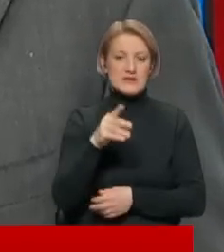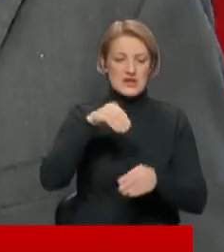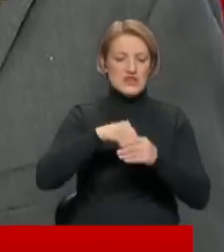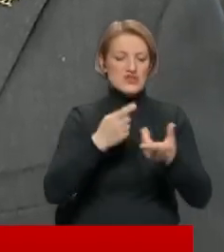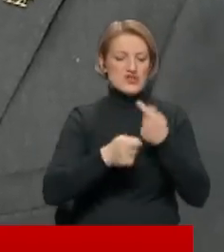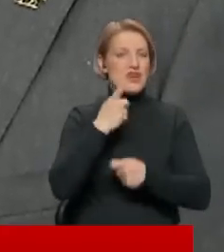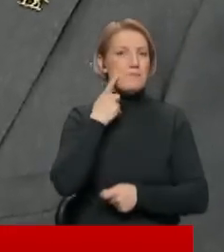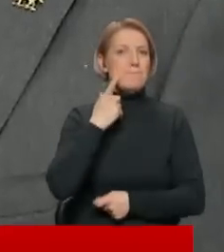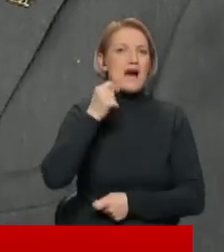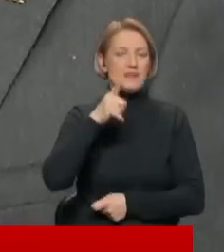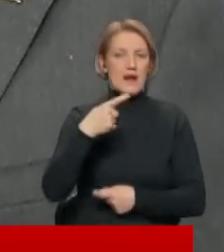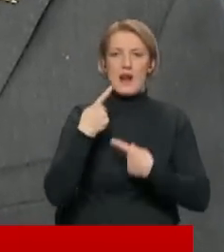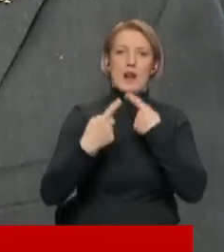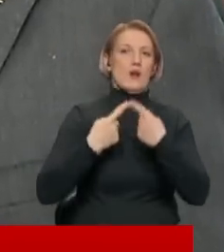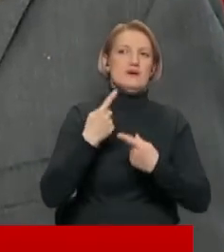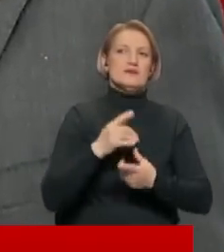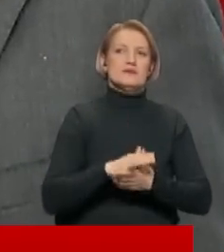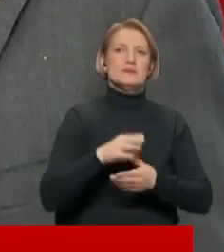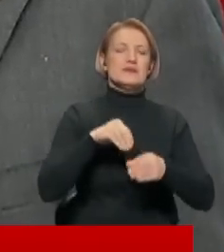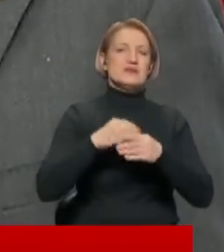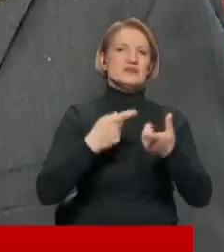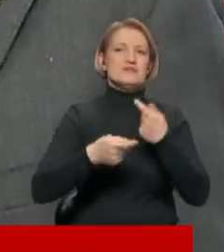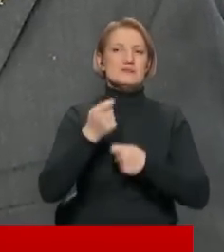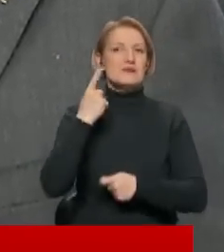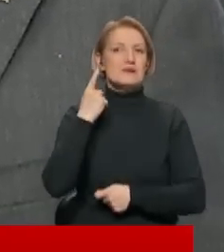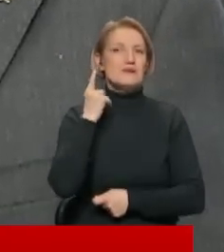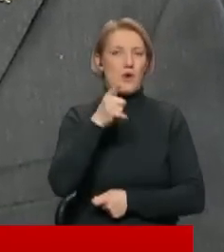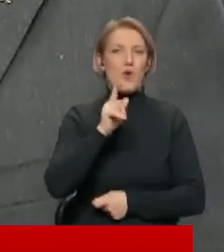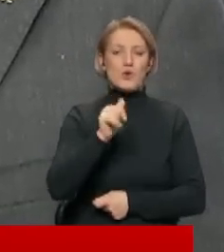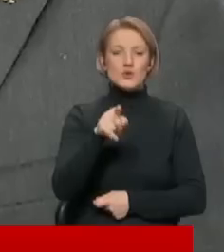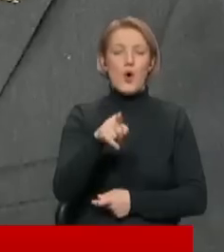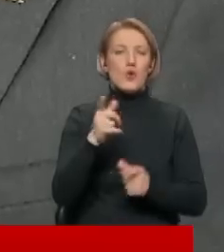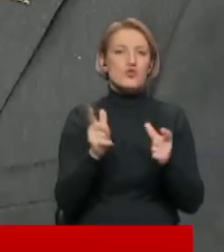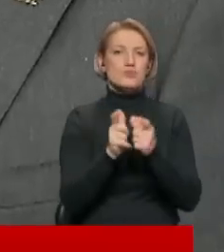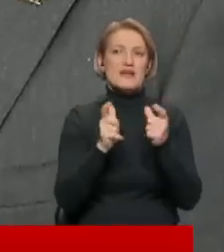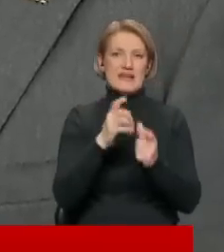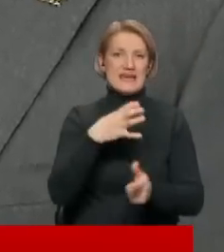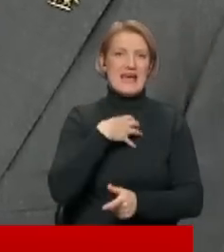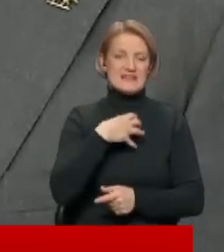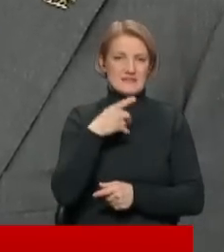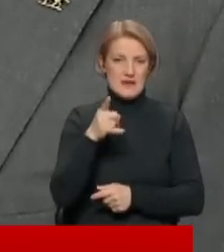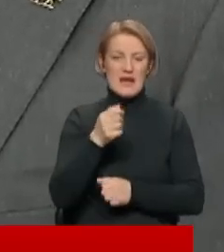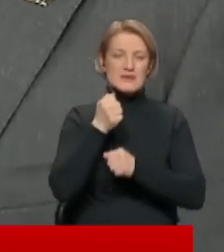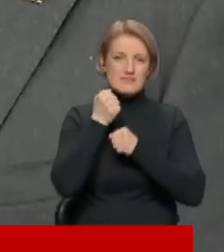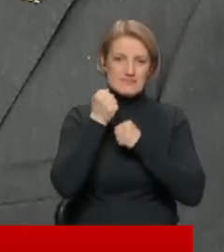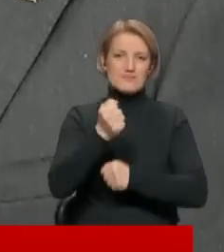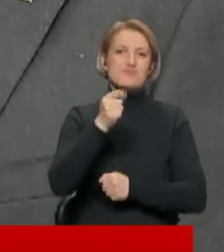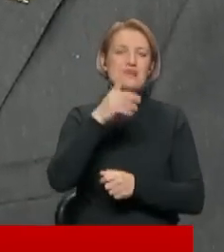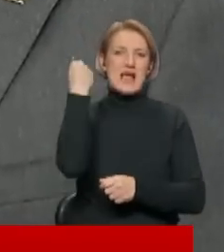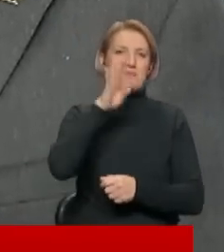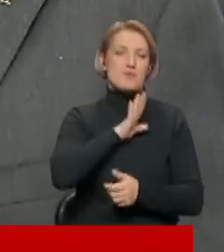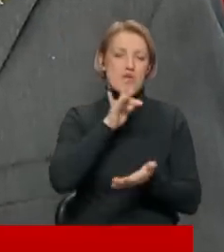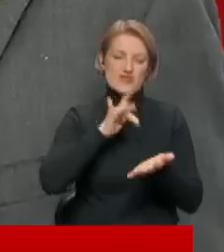bakanı ile ilgili öyle bir rivayet kulağımızla çalınan yani kendisinin ısrarla Sayın İmamoğlu'na ceza